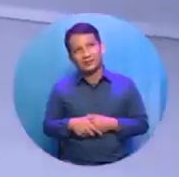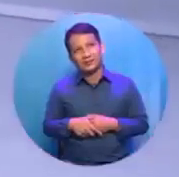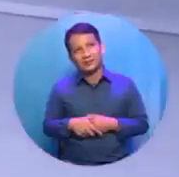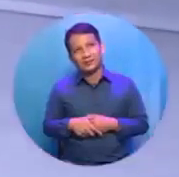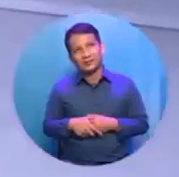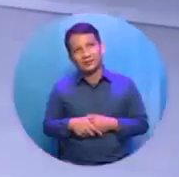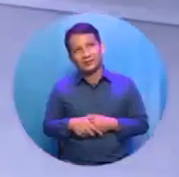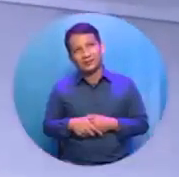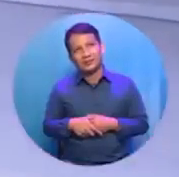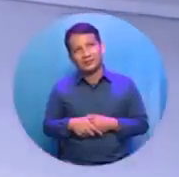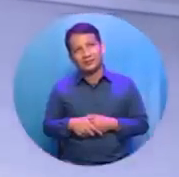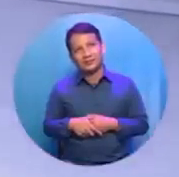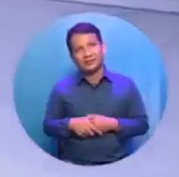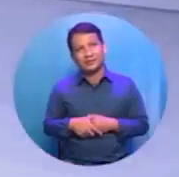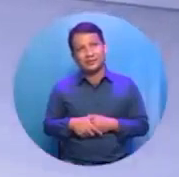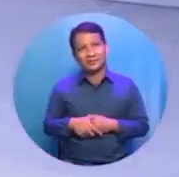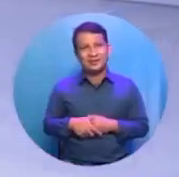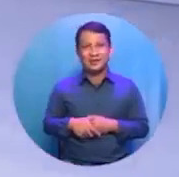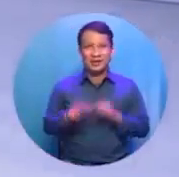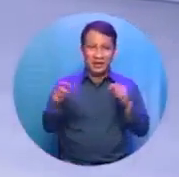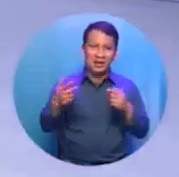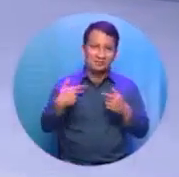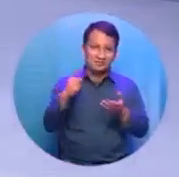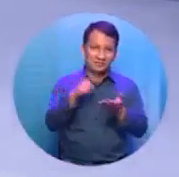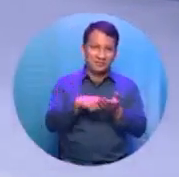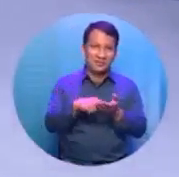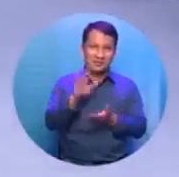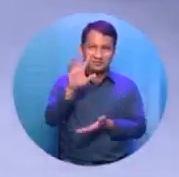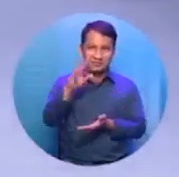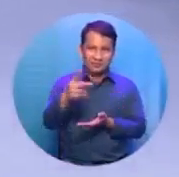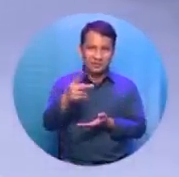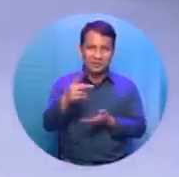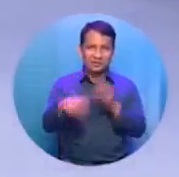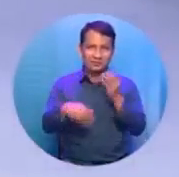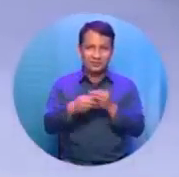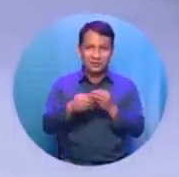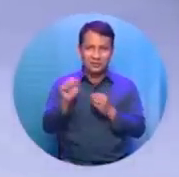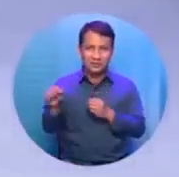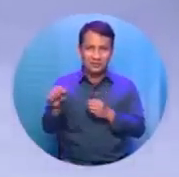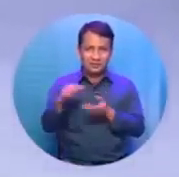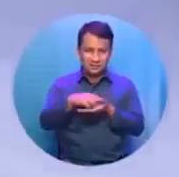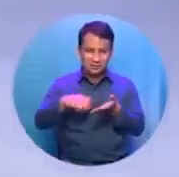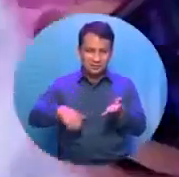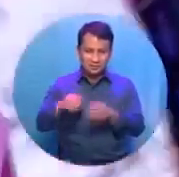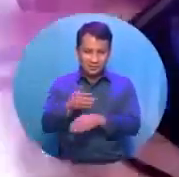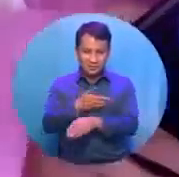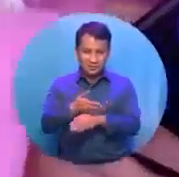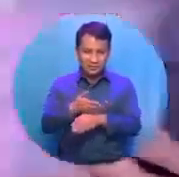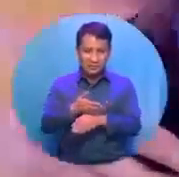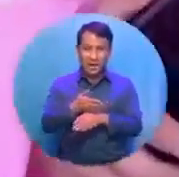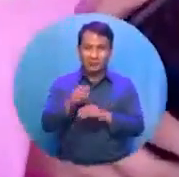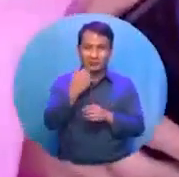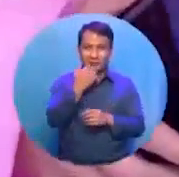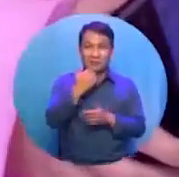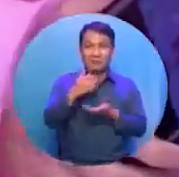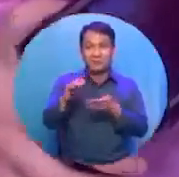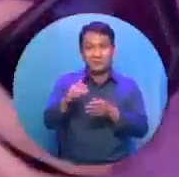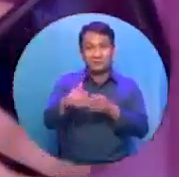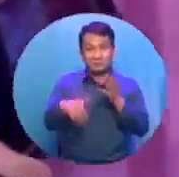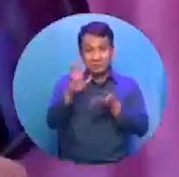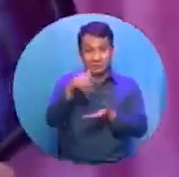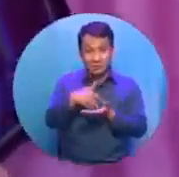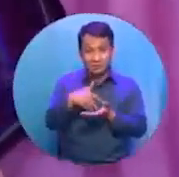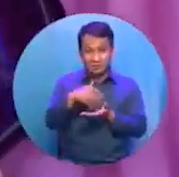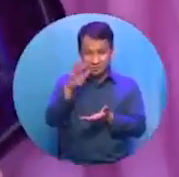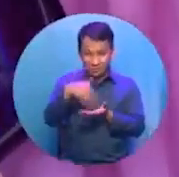Wala. Okay, may number. 5,000 pesos plus. Kakanta siya. Pag nakanta niya na maayos, depende. Tingi-tingi